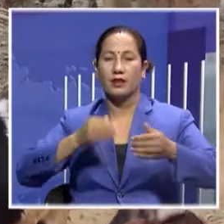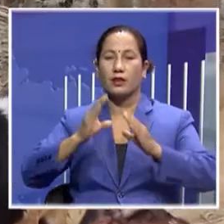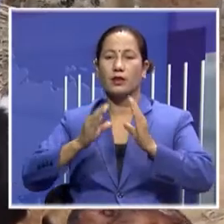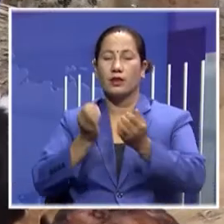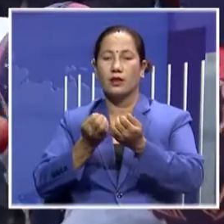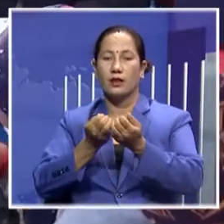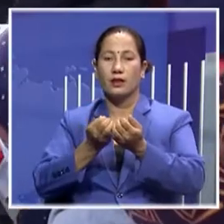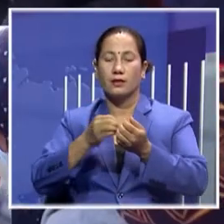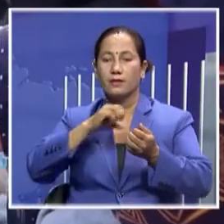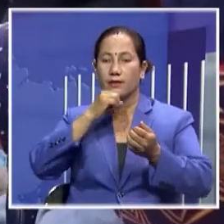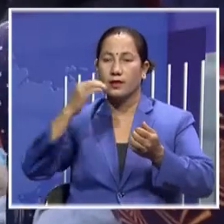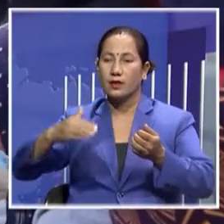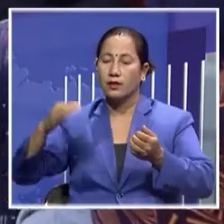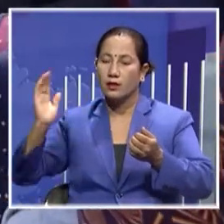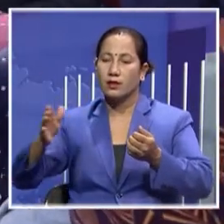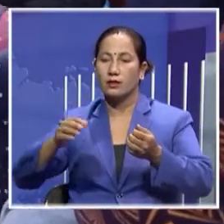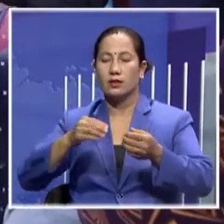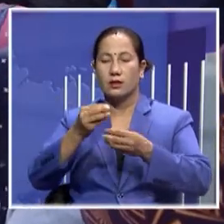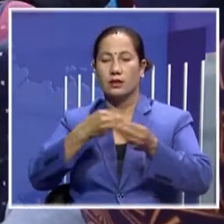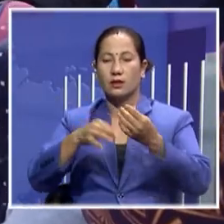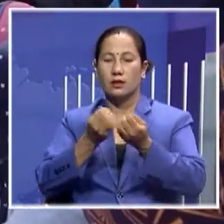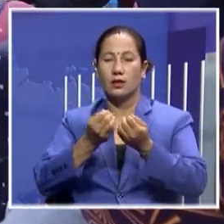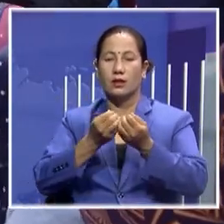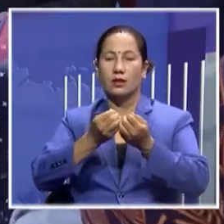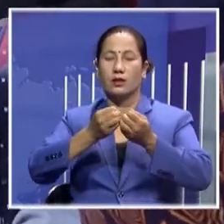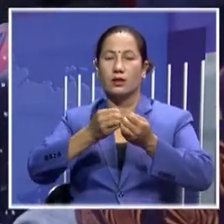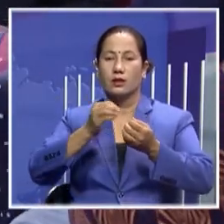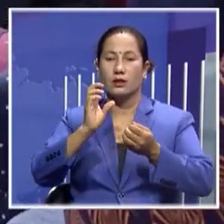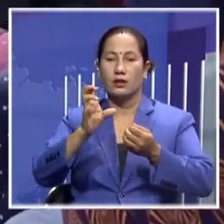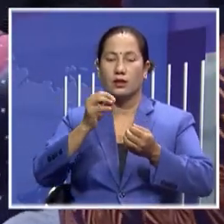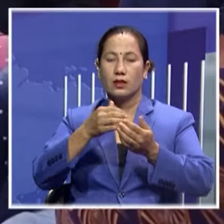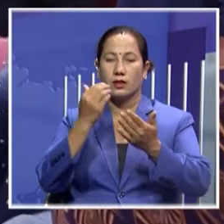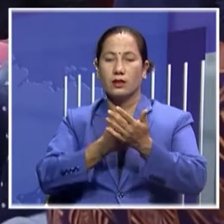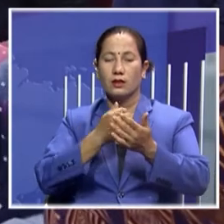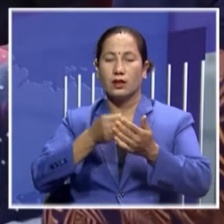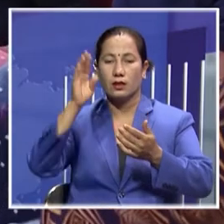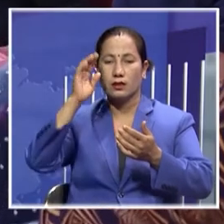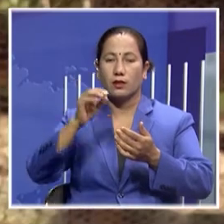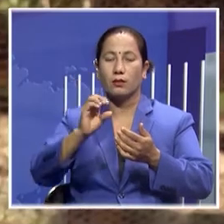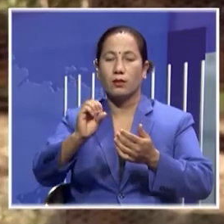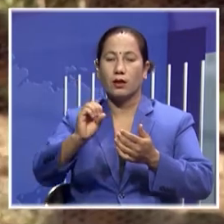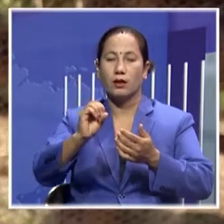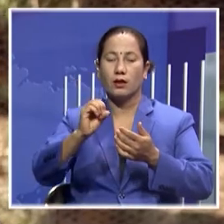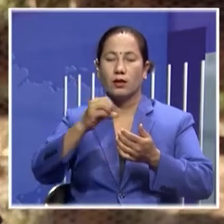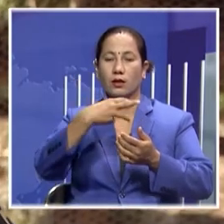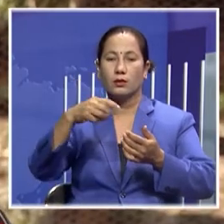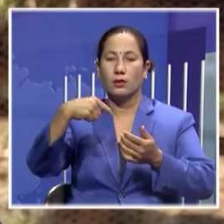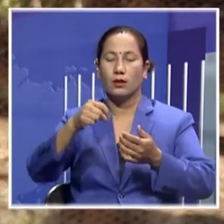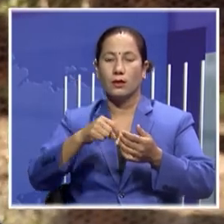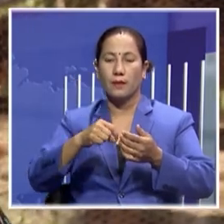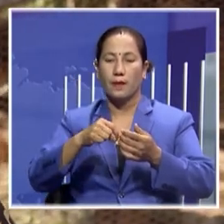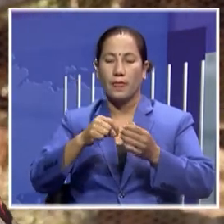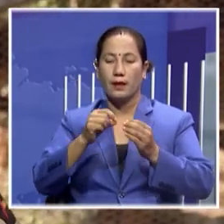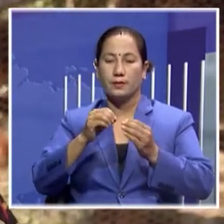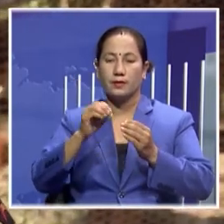बनाएअनुसार खसी बोकाको कारोबार गर्दै आएको सहकारी संस्थाका अध्यक्ष पुनम घरती मगरले बताउनुभयो। व्यापारीहरू आउने घरैबाट कुतै